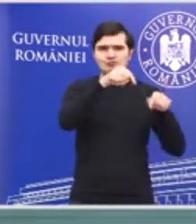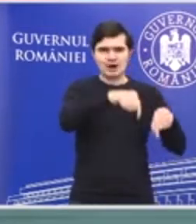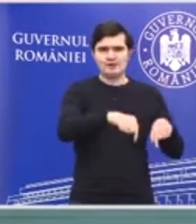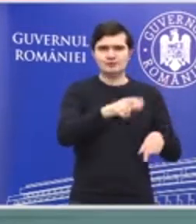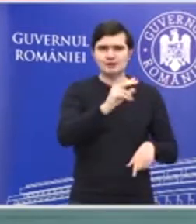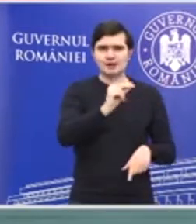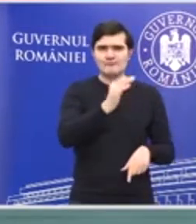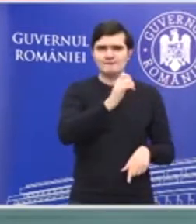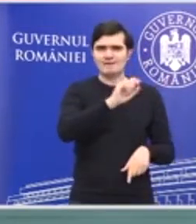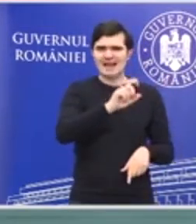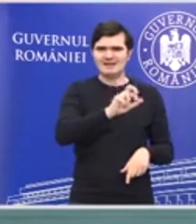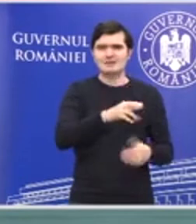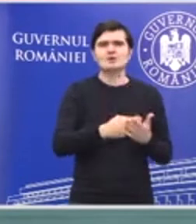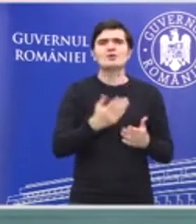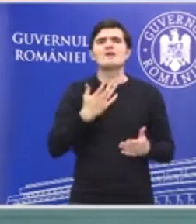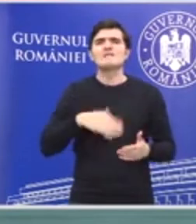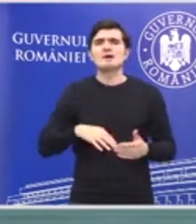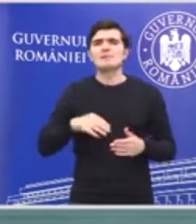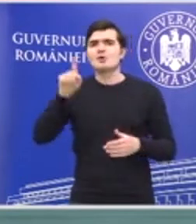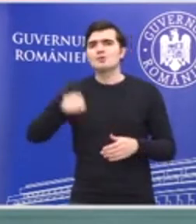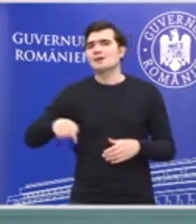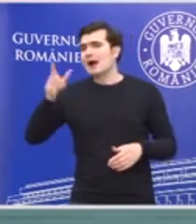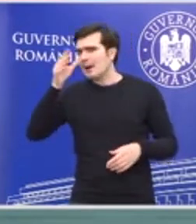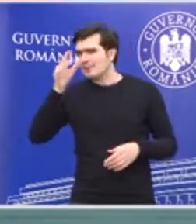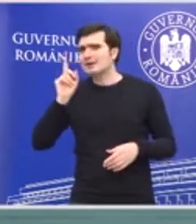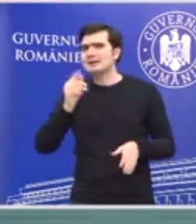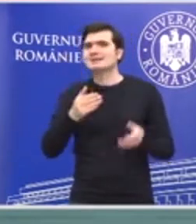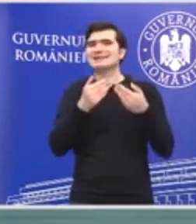dorit ca în decursul lunii aprilie să putem deschide